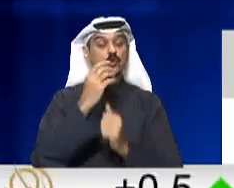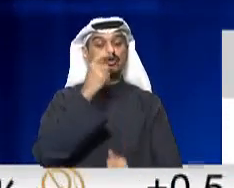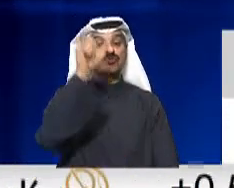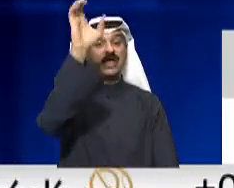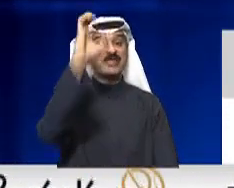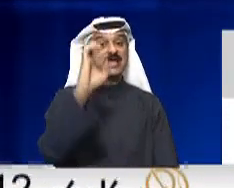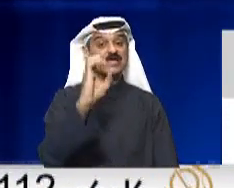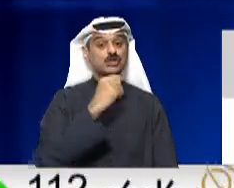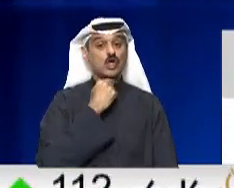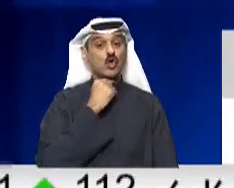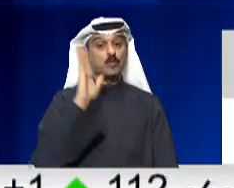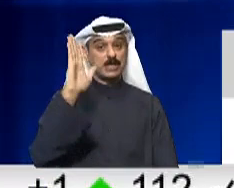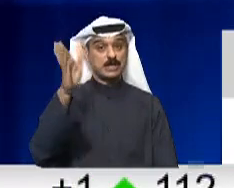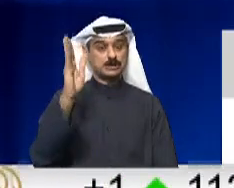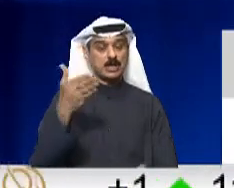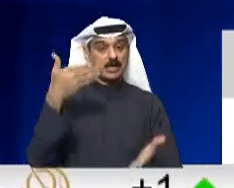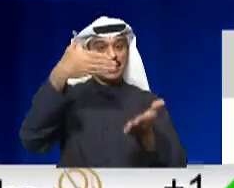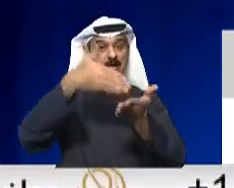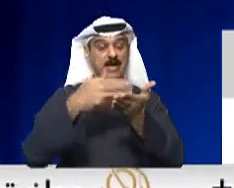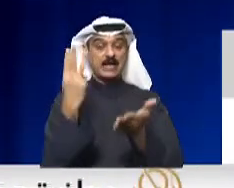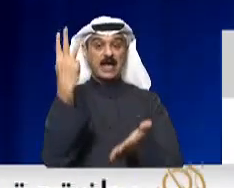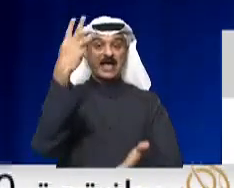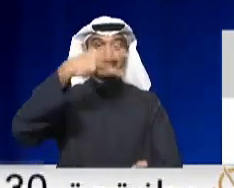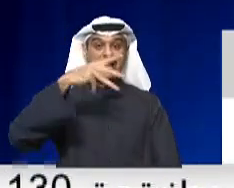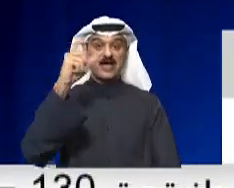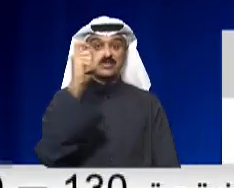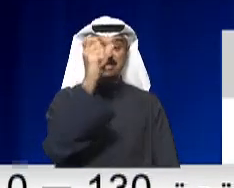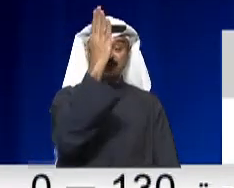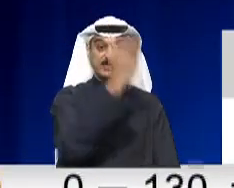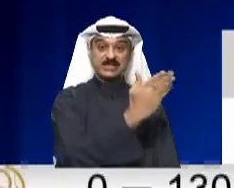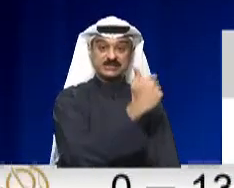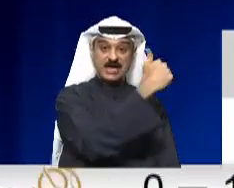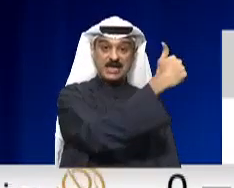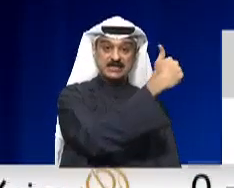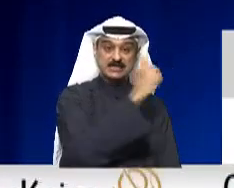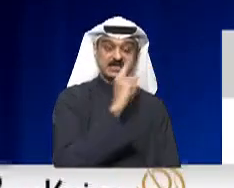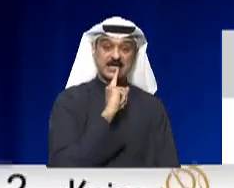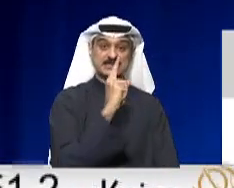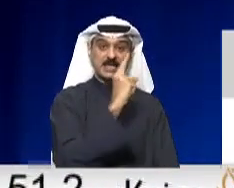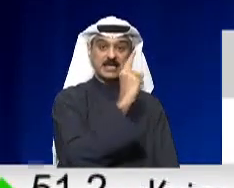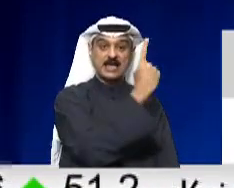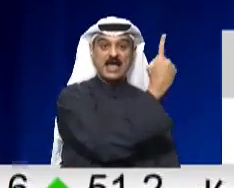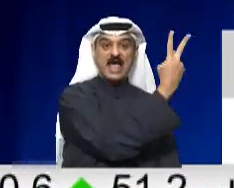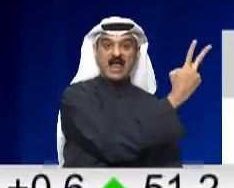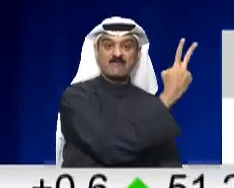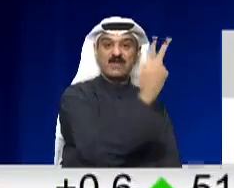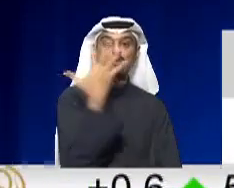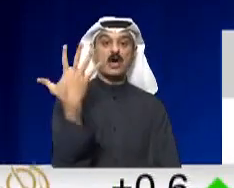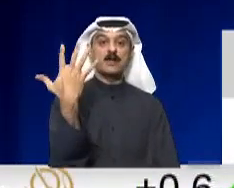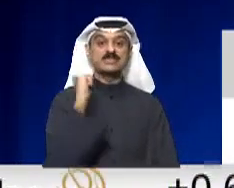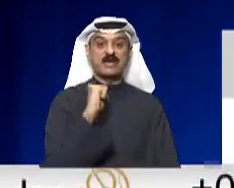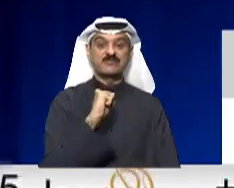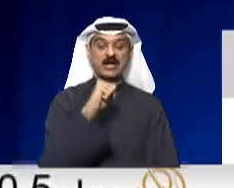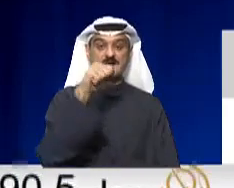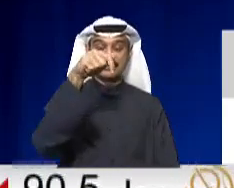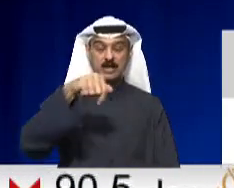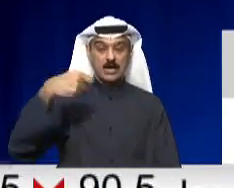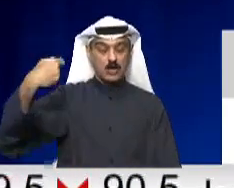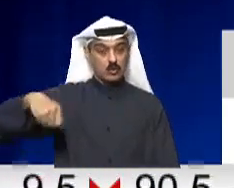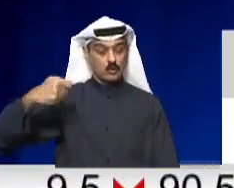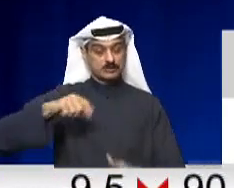حتى تاريخ 30 من شهر يونيو من العام 2005 وما قبل. ودعت المؤسسة في بيان